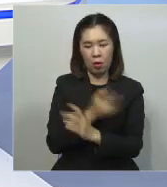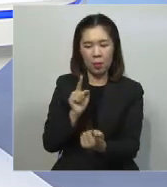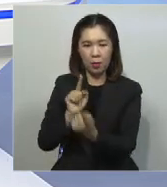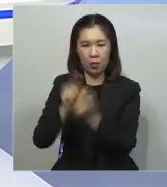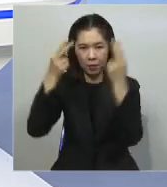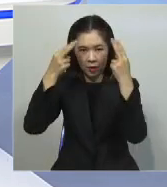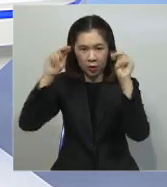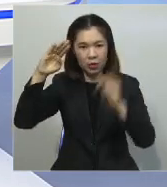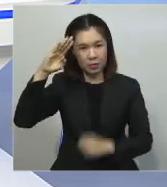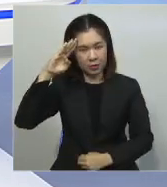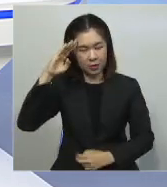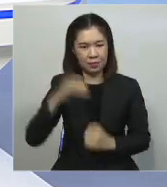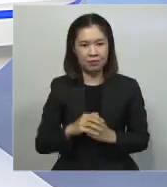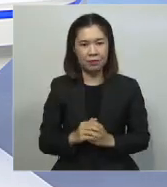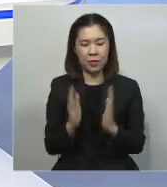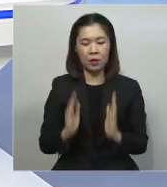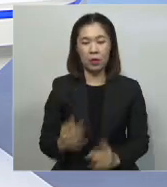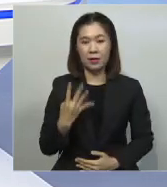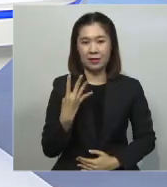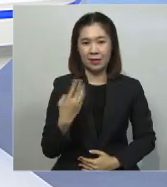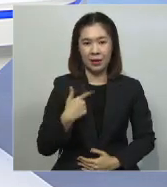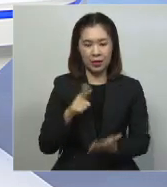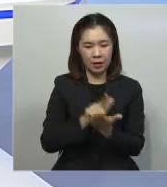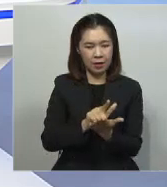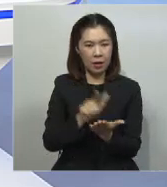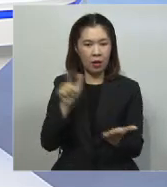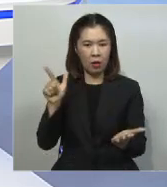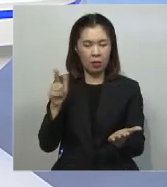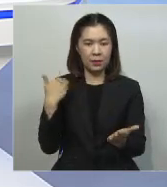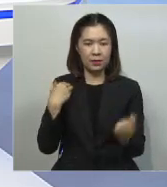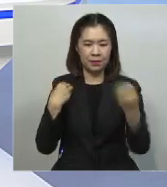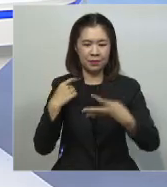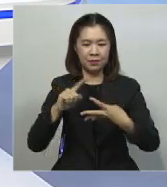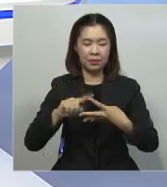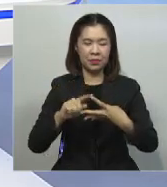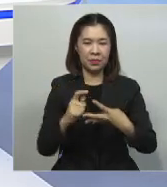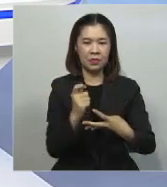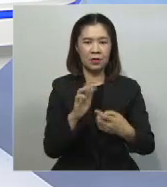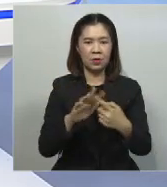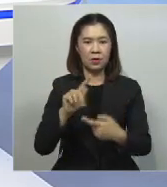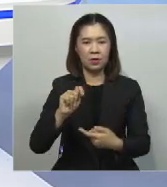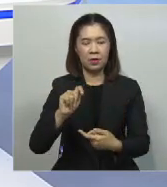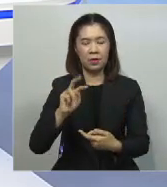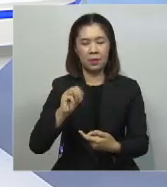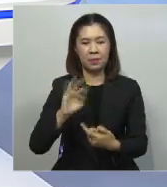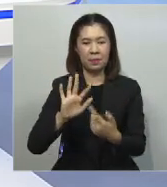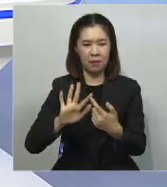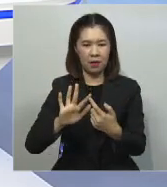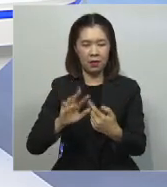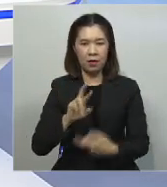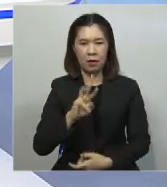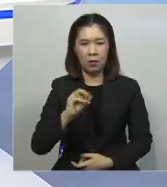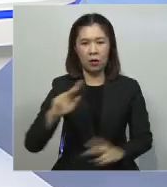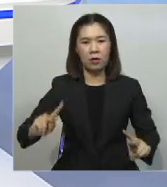รัฐมนตรีกันก่อนนะคะ4คนที่ประกาศลาออกในวันนี้นั่นก็ประกอบไปด้วยนายอุตตมะสาวนายนรัฐมนตรีว่าการกระ